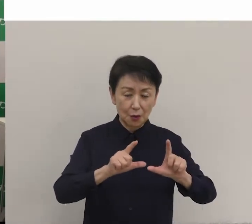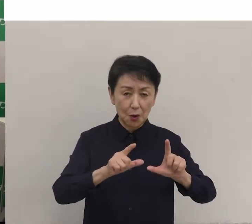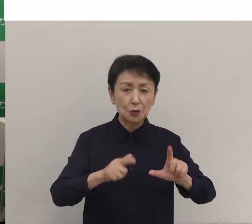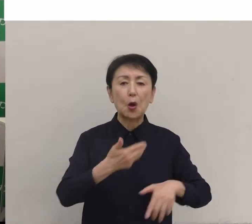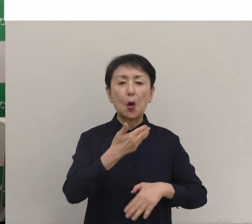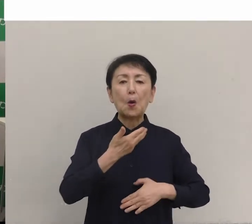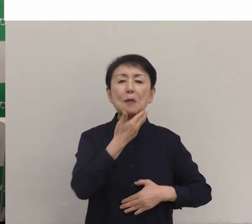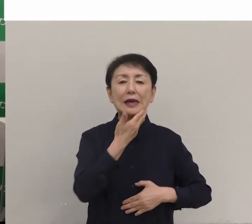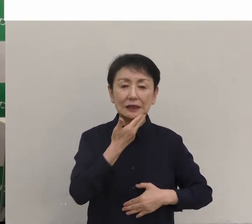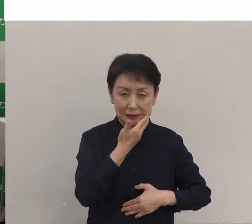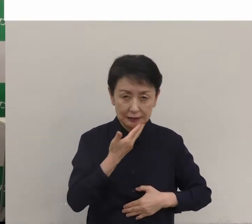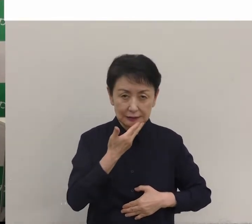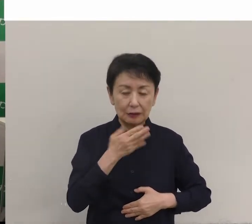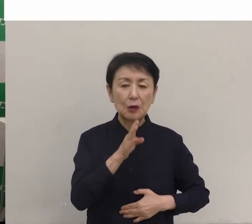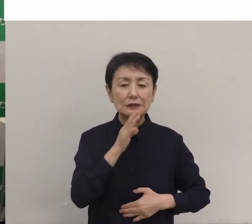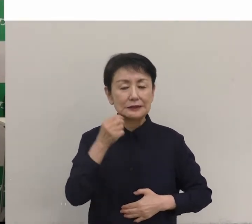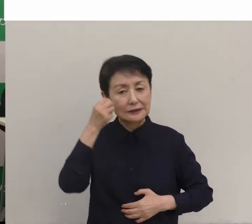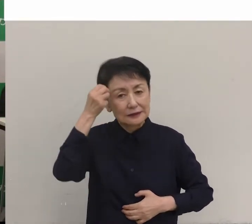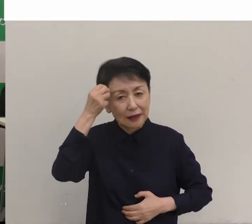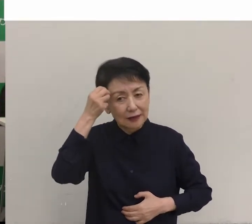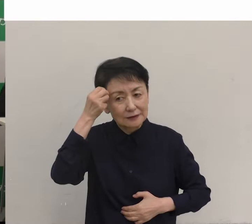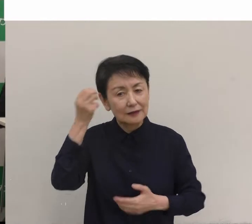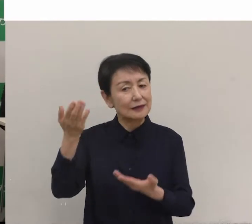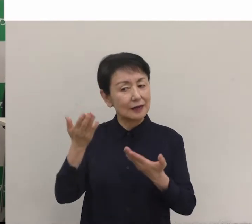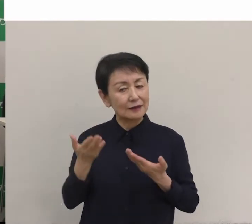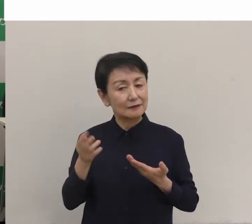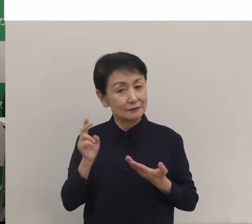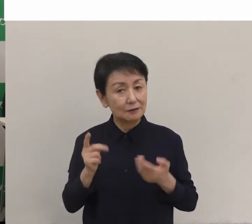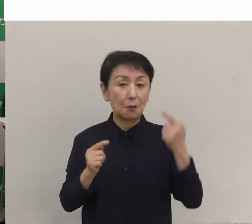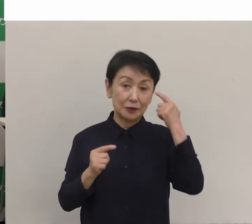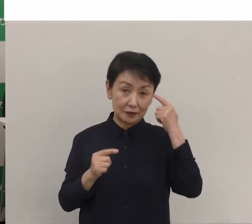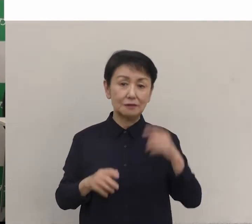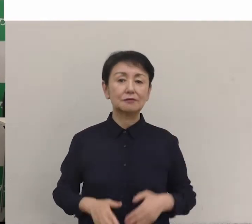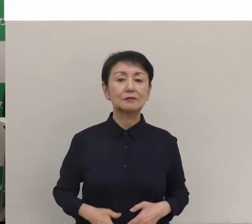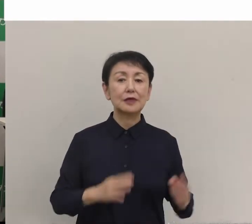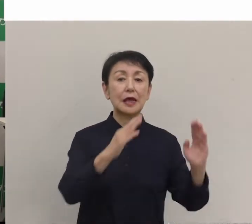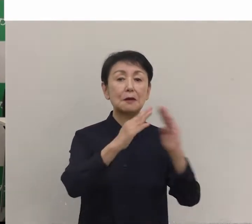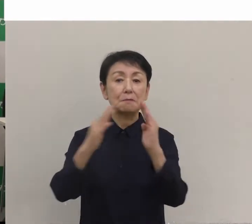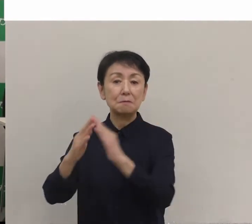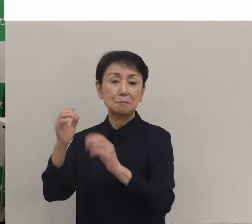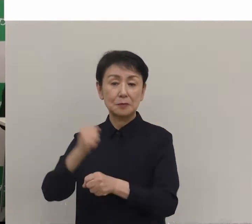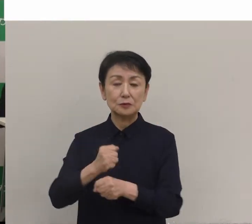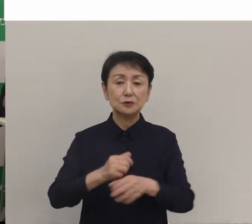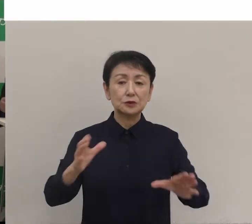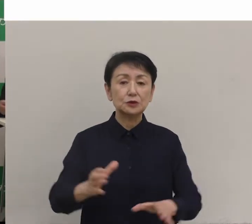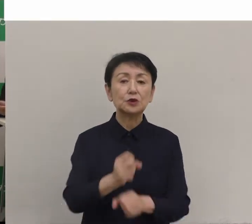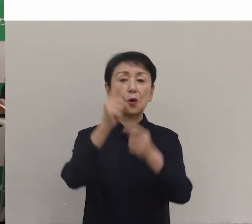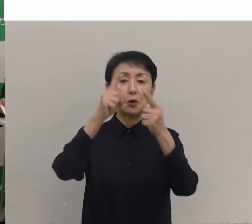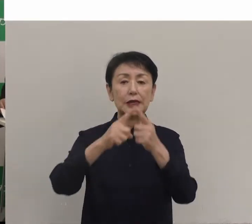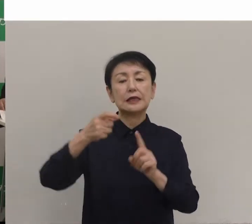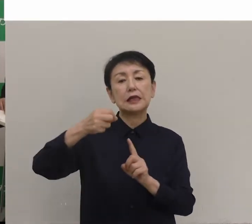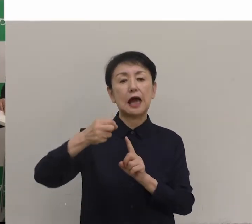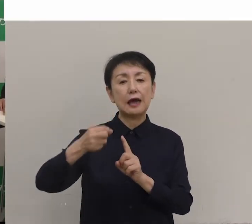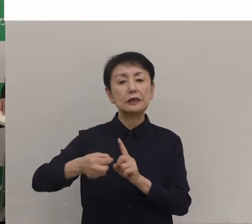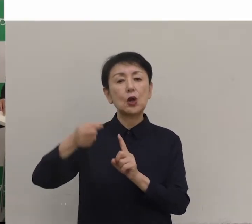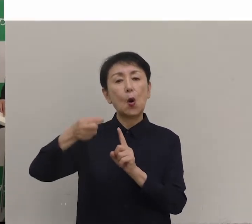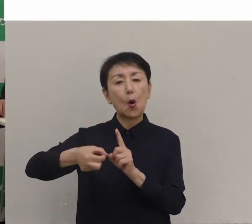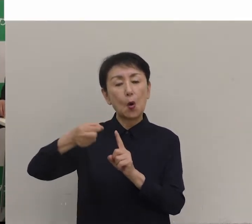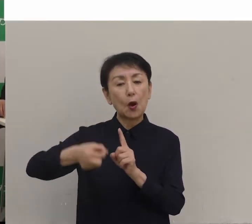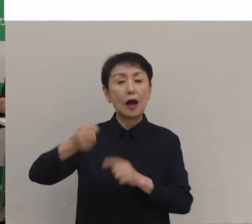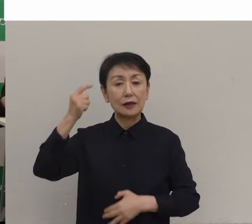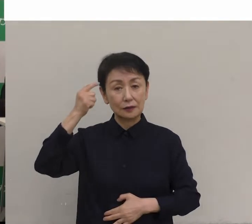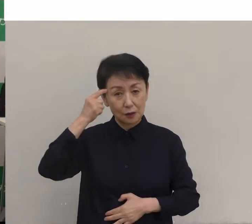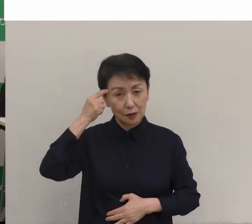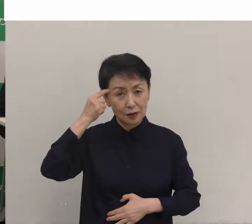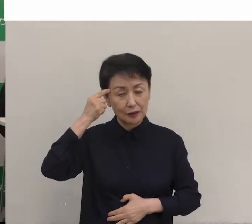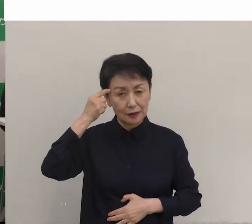ているものというふうに考えております。さて、まちづくりの総合的な評価と考える2、暮らしや